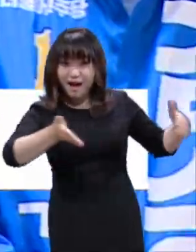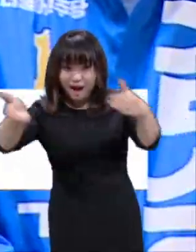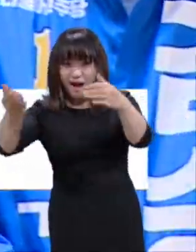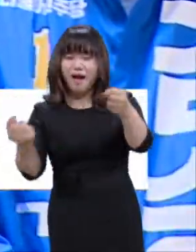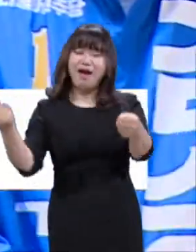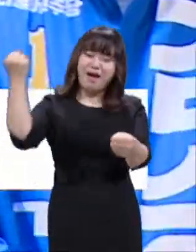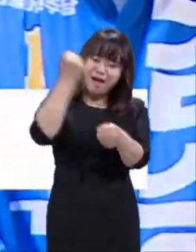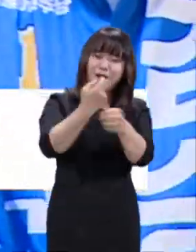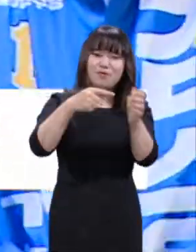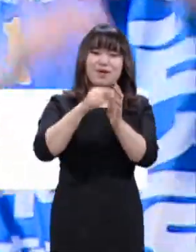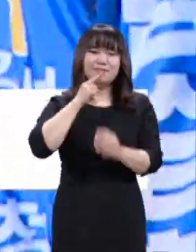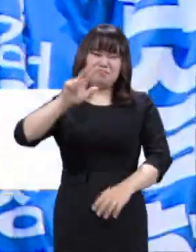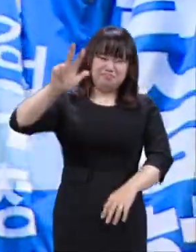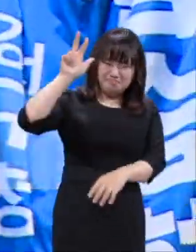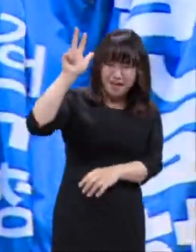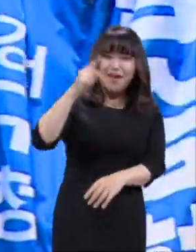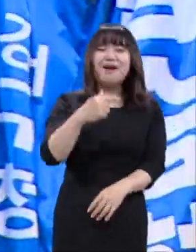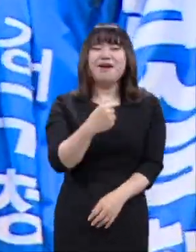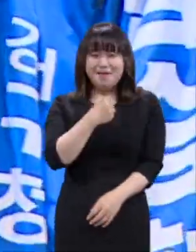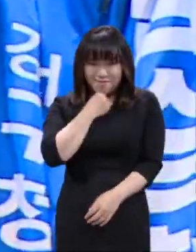되도록 만들겠습니다, 여러분!